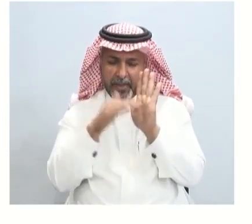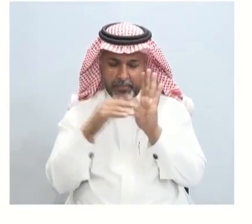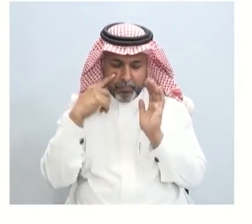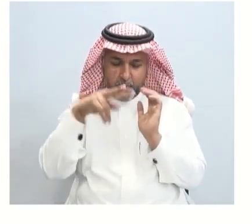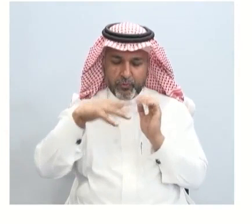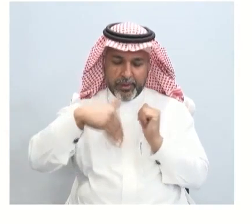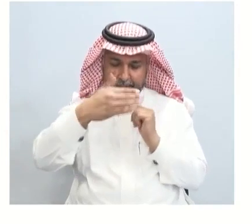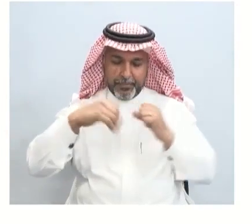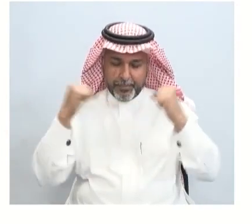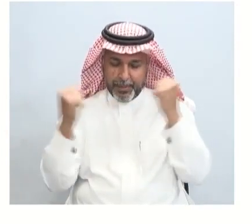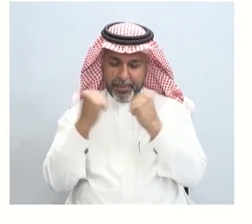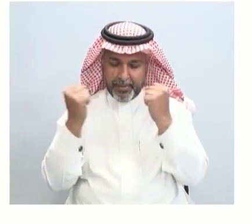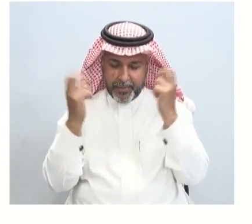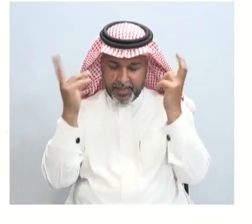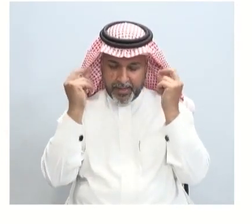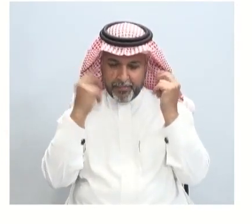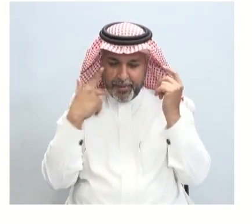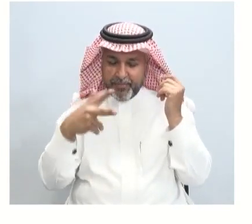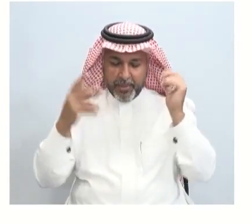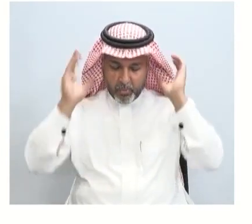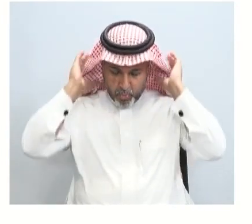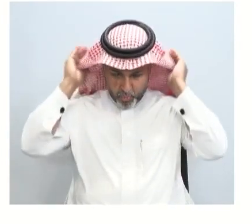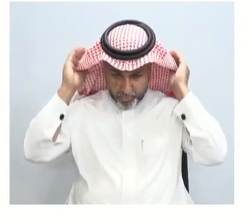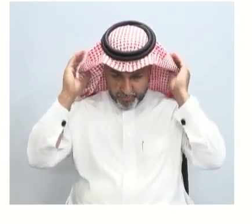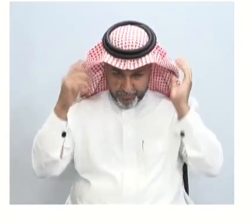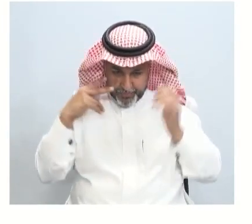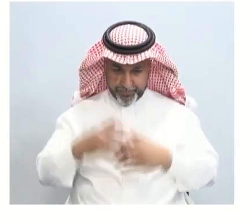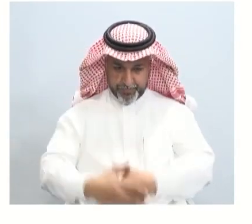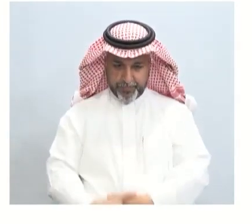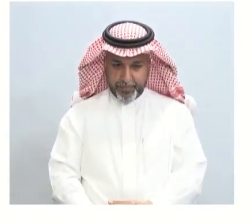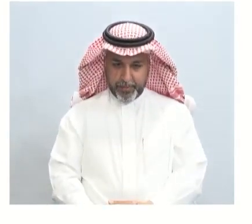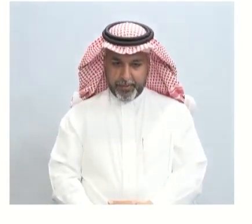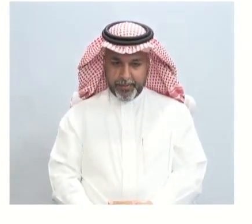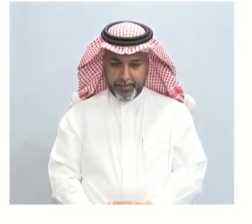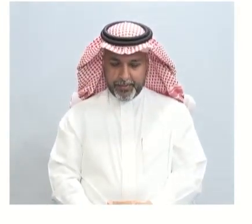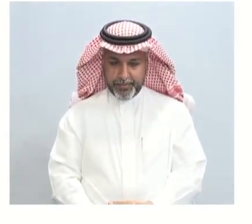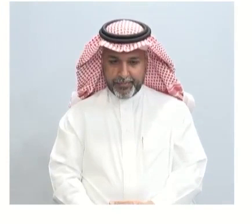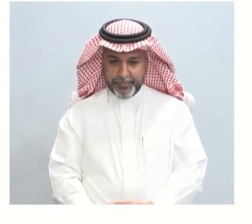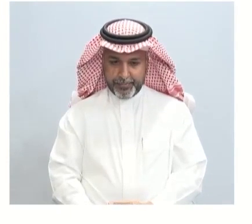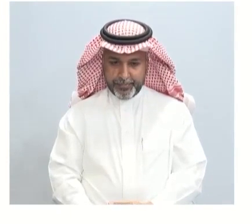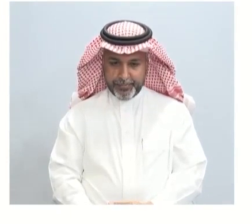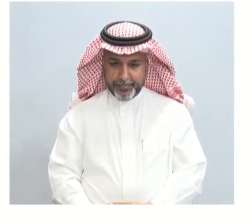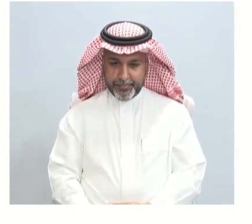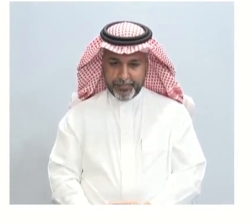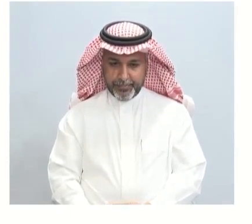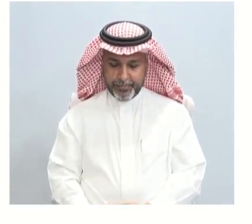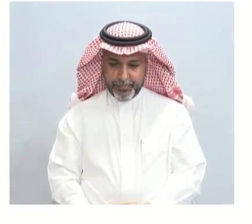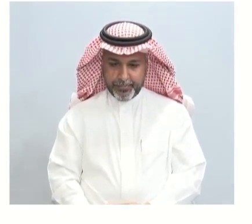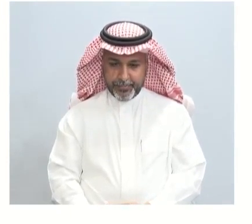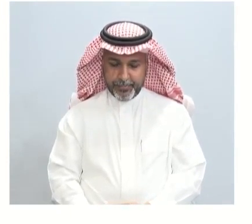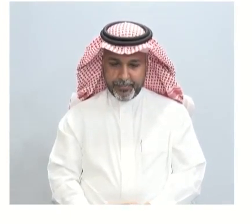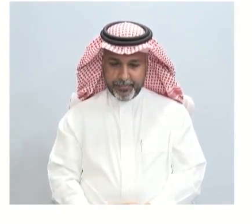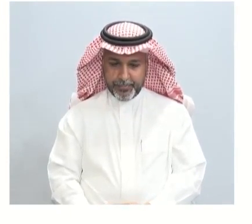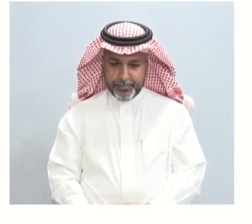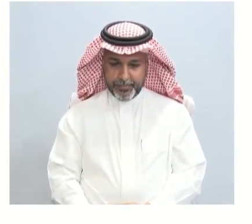لاحظنا اخواني الكرام واخواتي و تملنا في دالتي الجيب وجيب التمام نجد ان داله الجيب هي